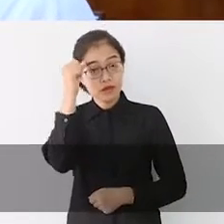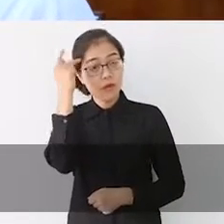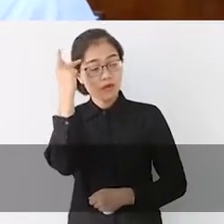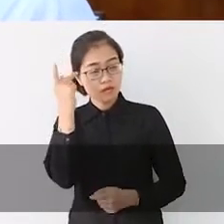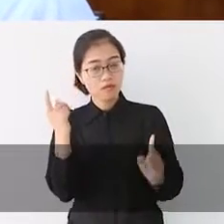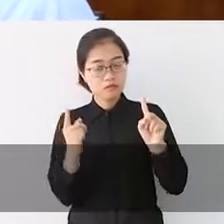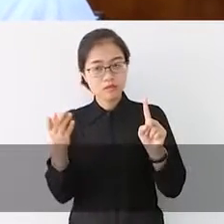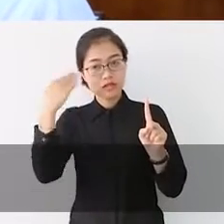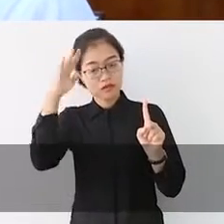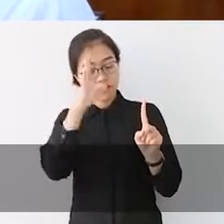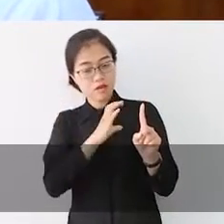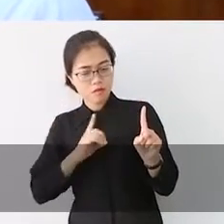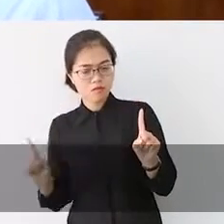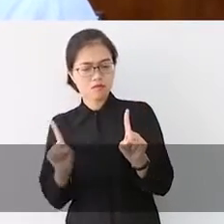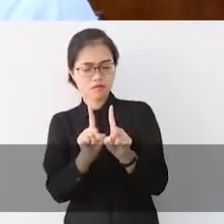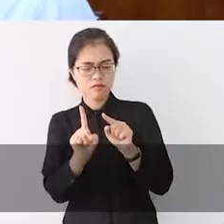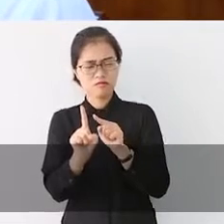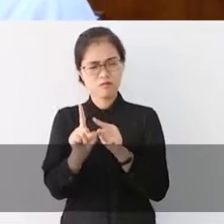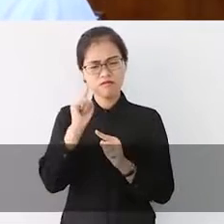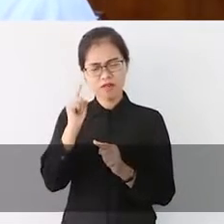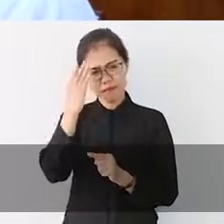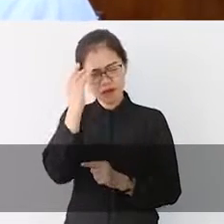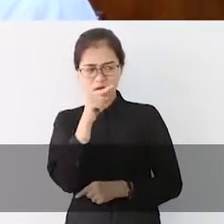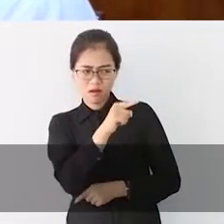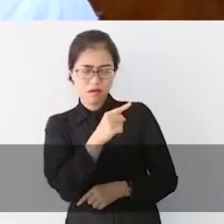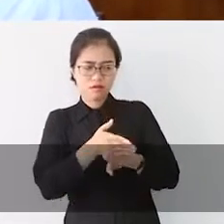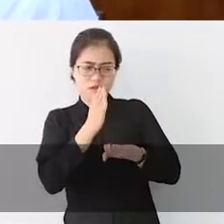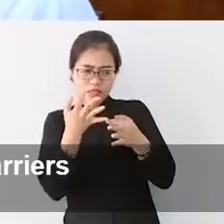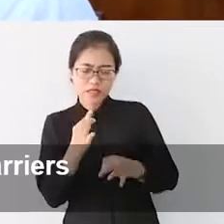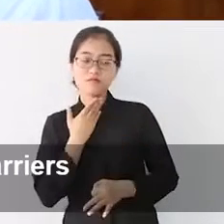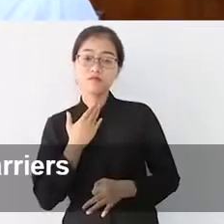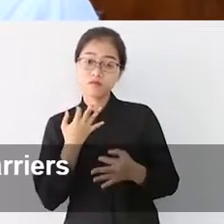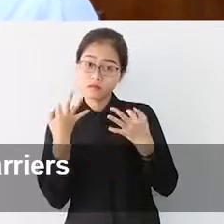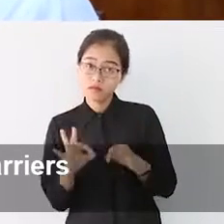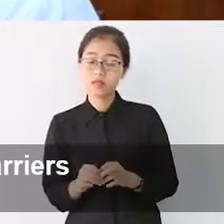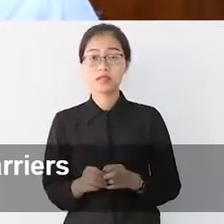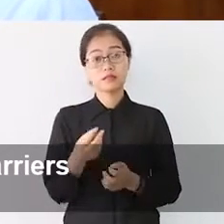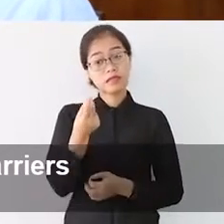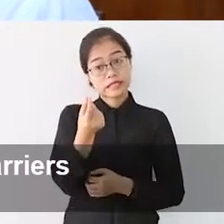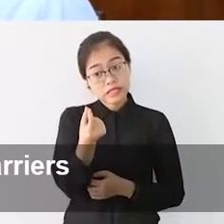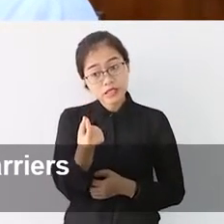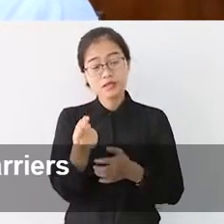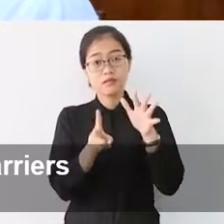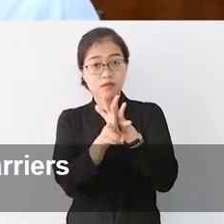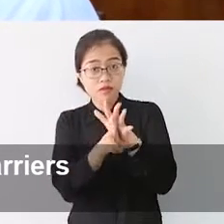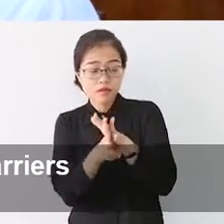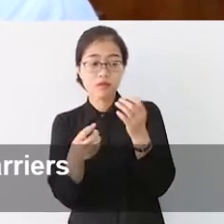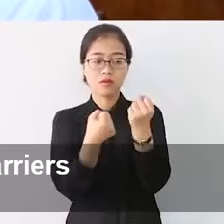và cán bộ quản lý sẽ biết được sinh viên khuyết tật cần gì và sinh viên khuyết tật muốn gì, không phải là chúng ta chỉ hỗ trợ về những cái vấn